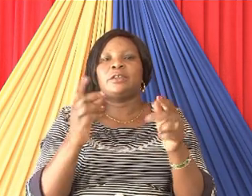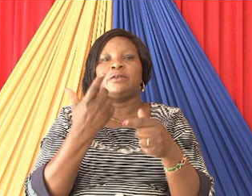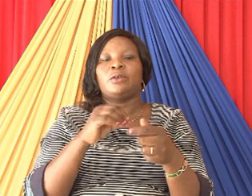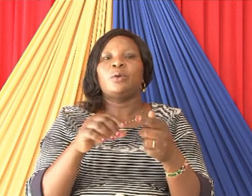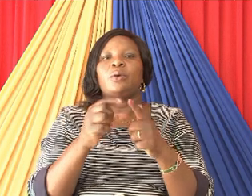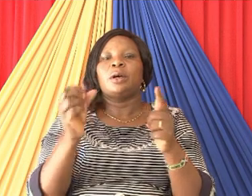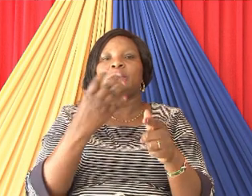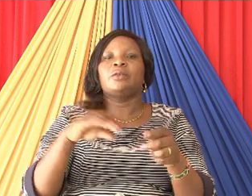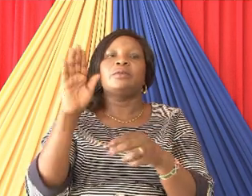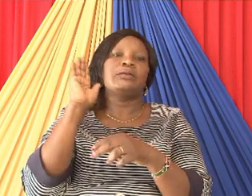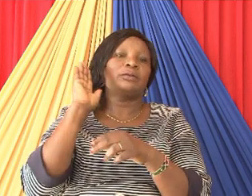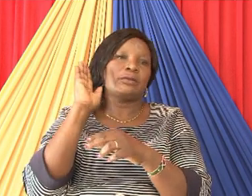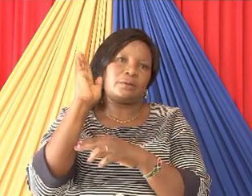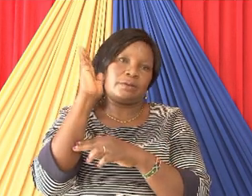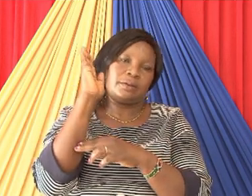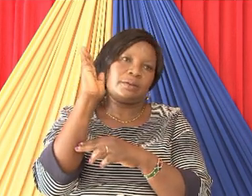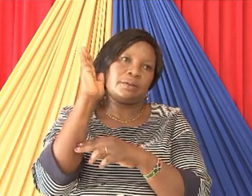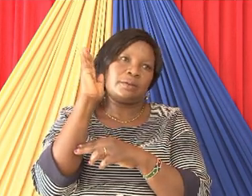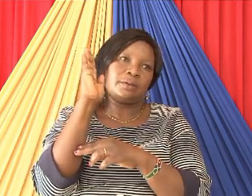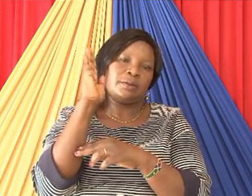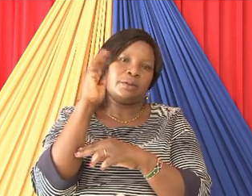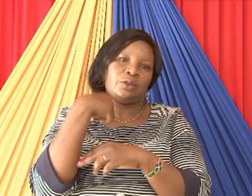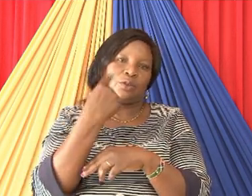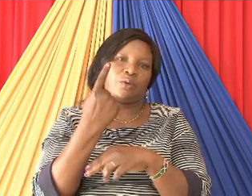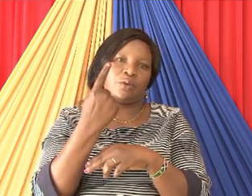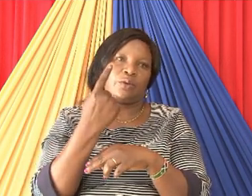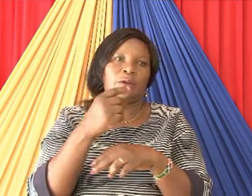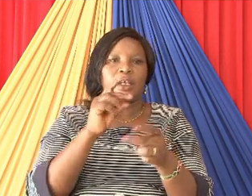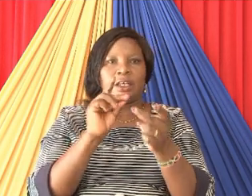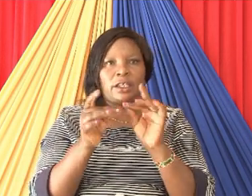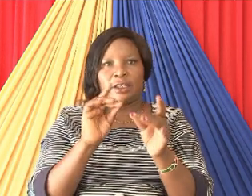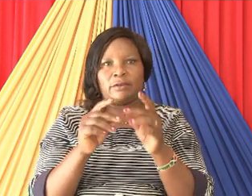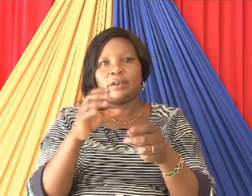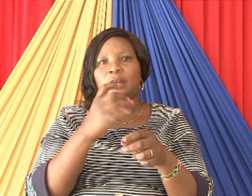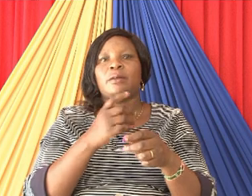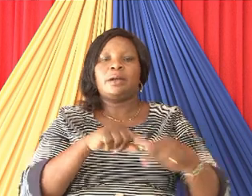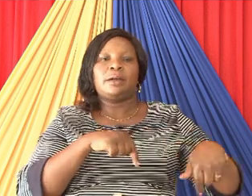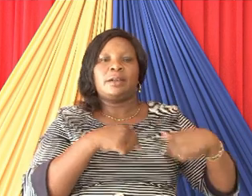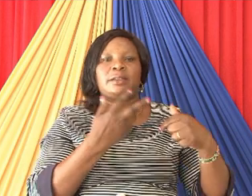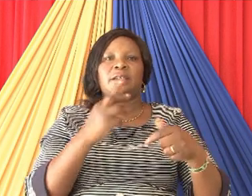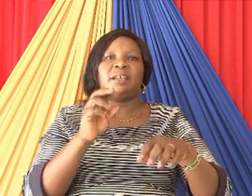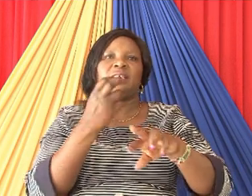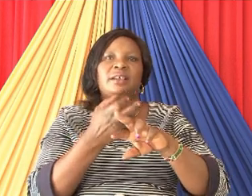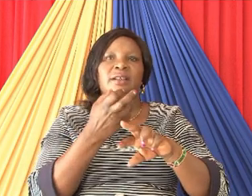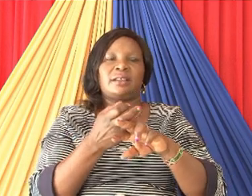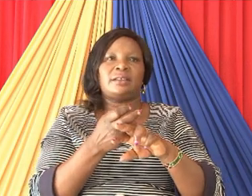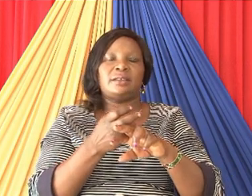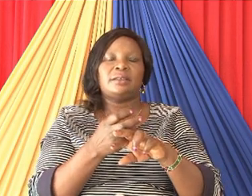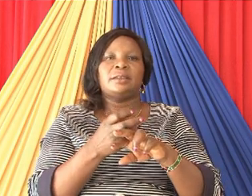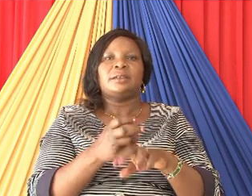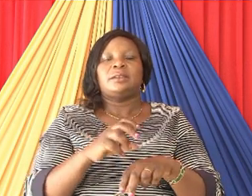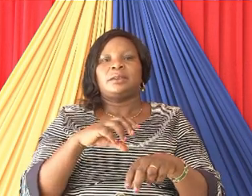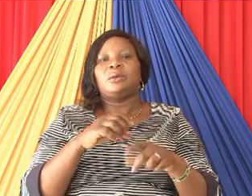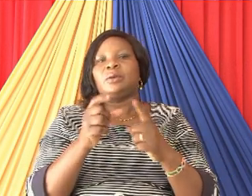maana ikiwa mioyo yetu itakuwa migumu, basi neno hilo halitakuwa ndani yetu.